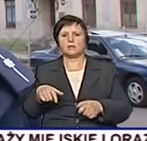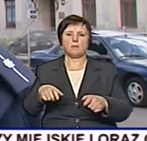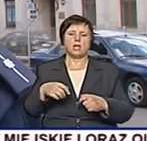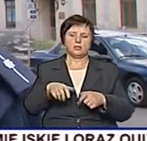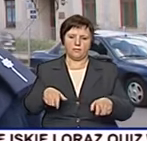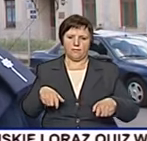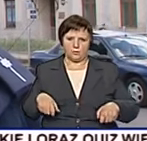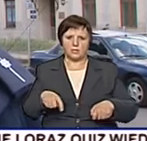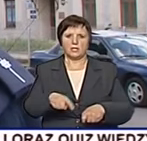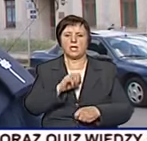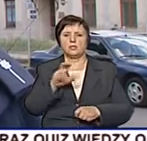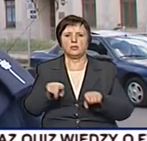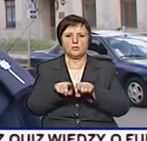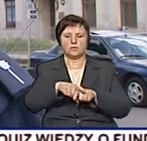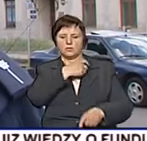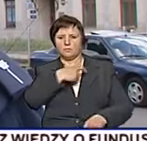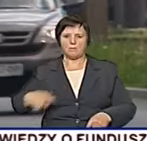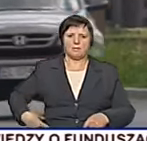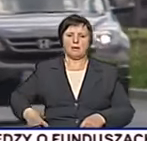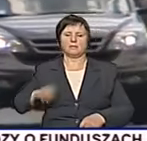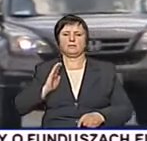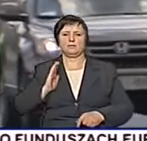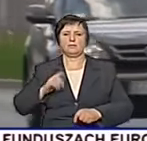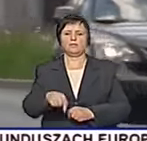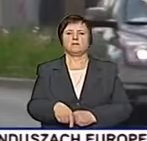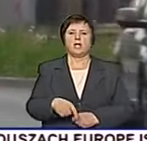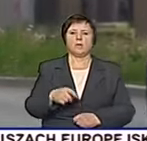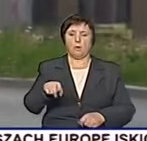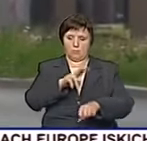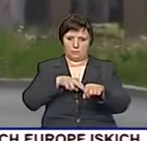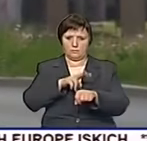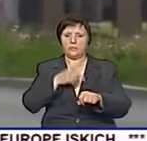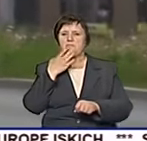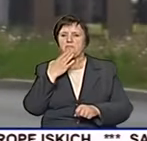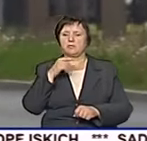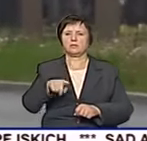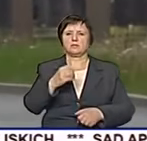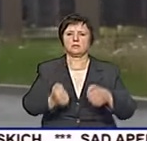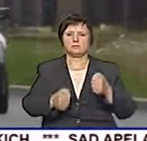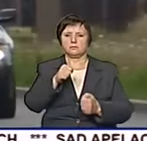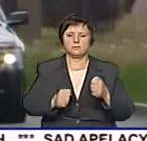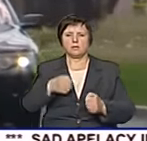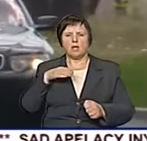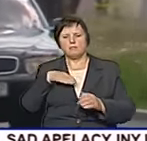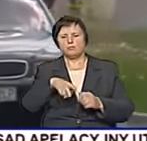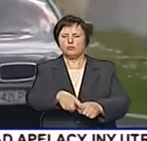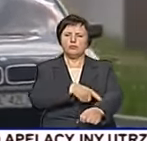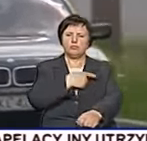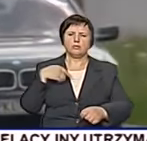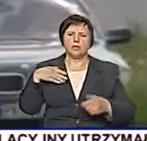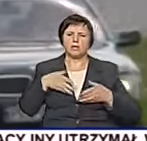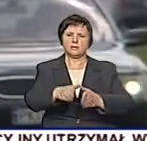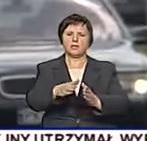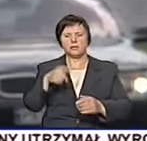również czy państwo i my jesteśmy pozapinani w pasy bezpieczeństwa. Funkcjonariusze apelują także, by kierowcy jadący w długie trasy pamiętali o